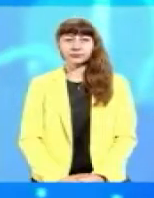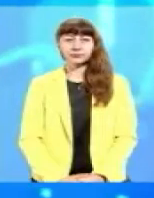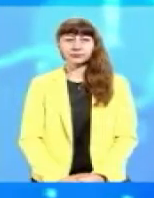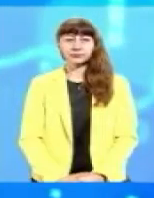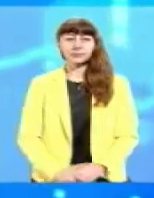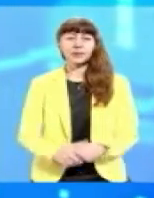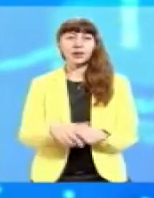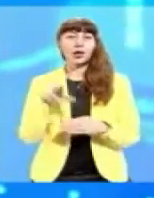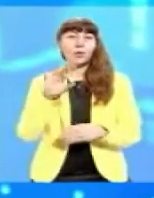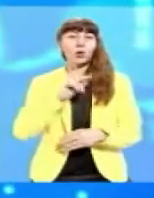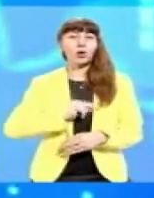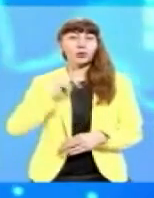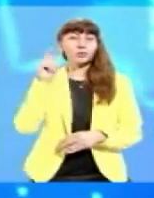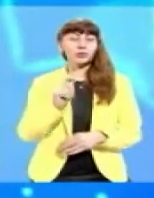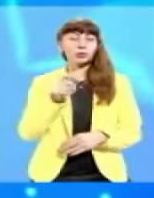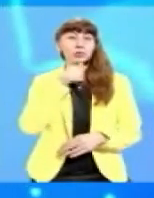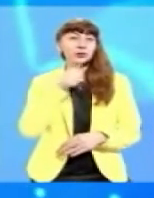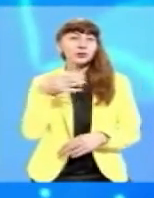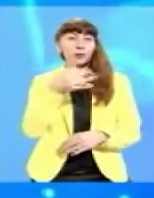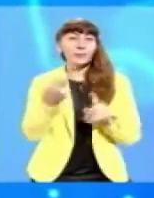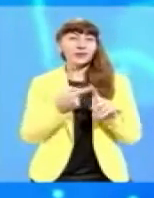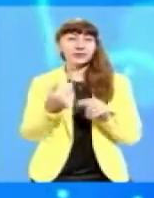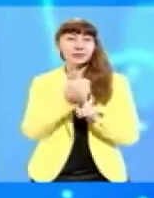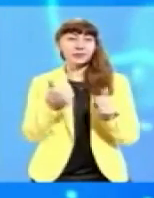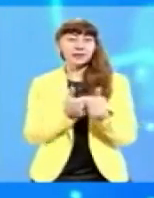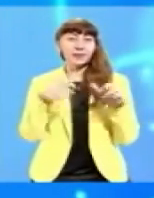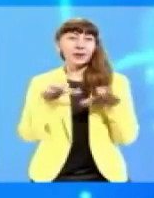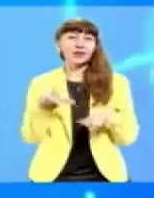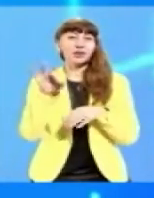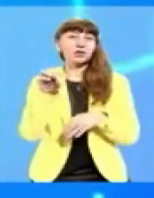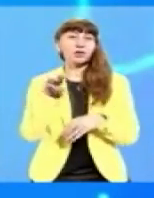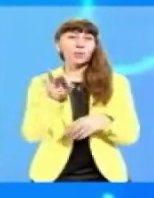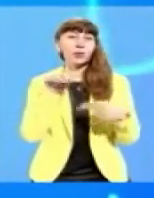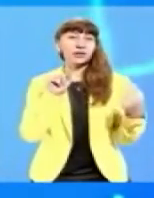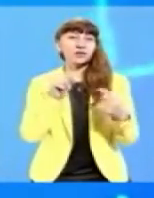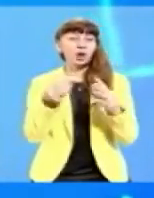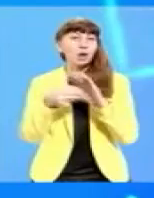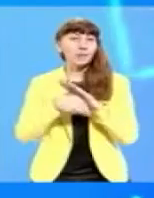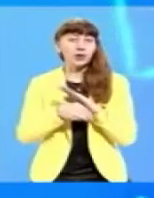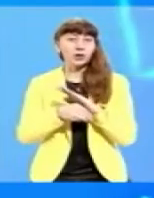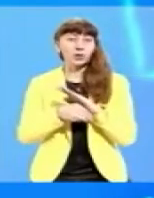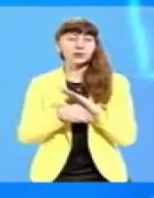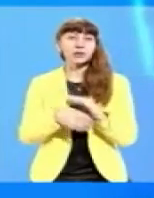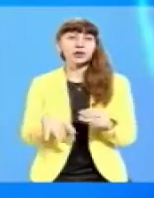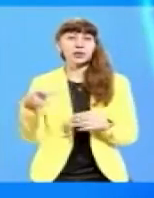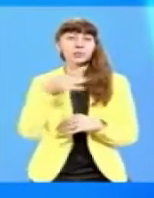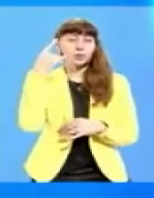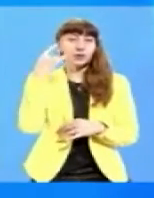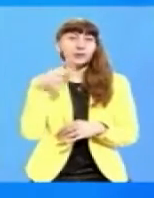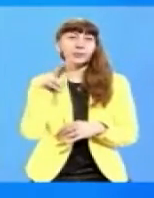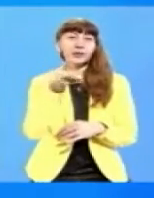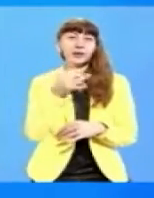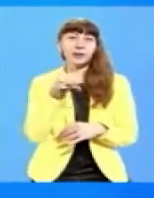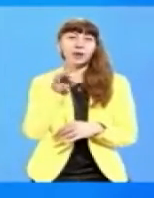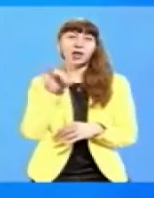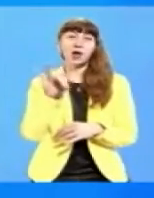Қазақстан Республикасының сыбайлас жемқорлыққа қарсы іс-қимыл агенттігі төрағасының бірінші орынбасары Дмитрий Малахов Қостанай облысына жұмыс сапары